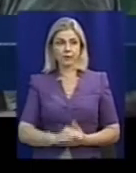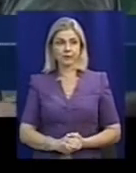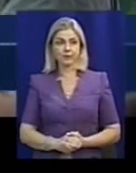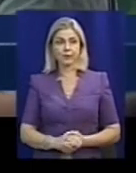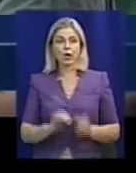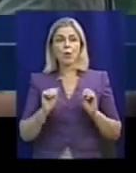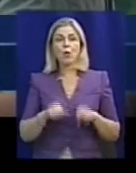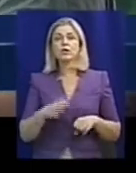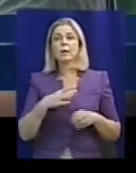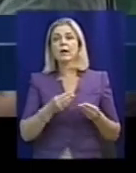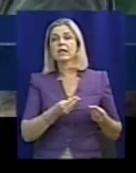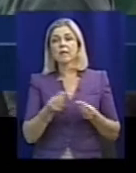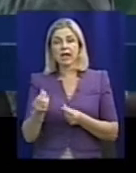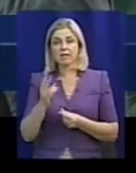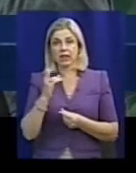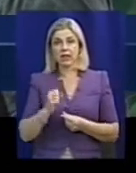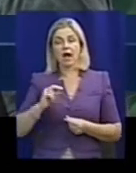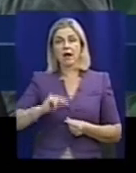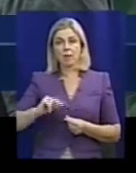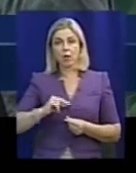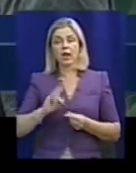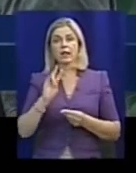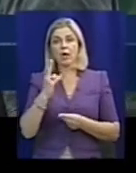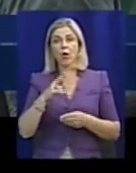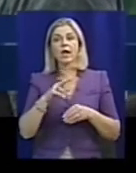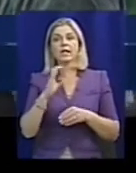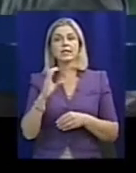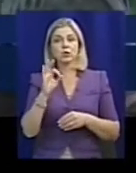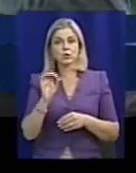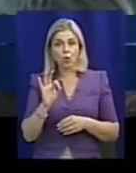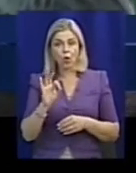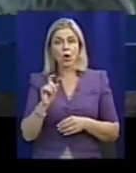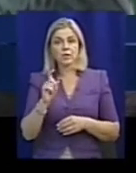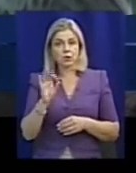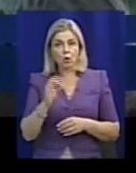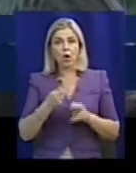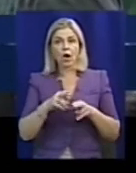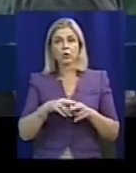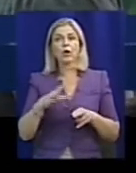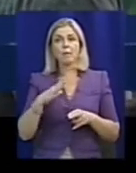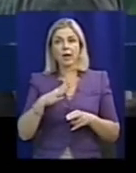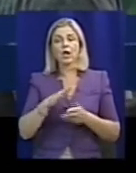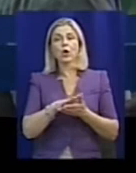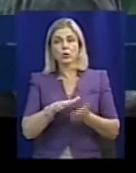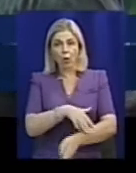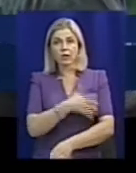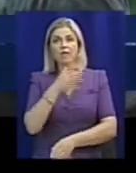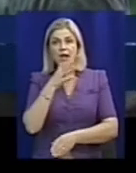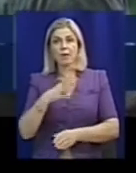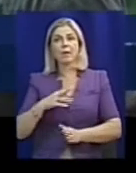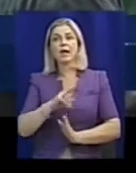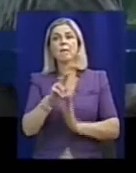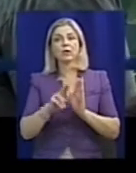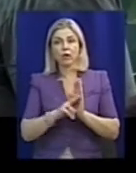здійснюватись вплив на працівників Миколаївського слідчого ізолятору, які були тривали час підлеглими Цибулі Роману,